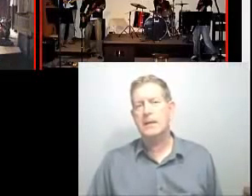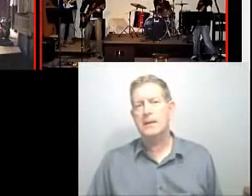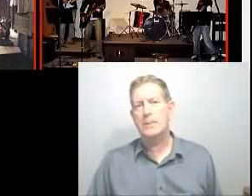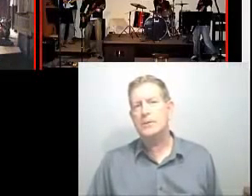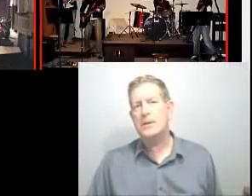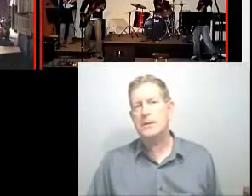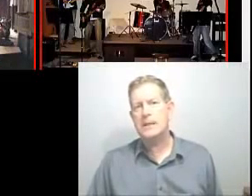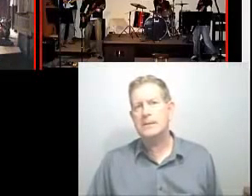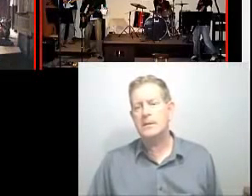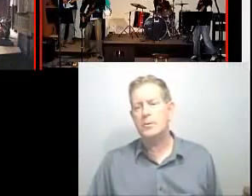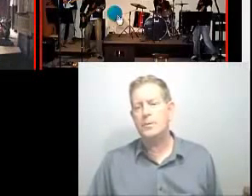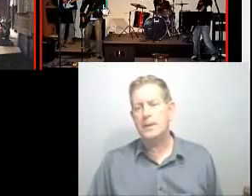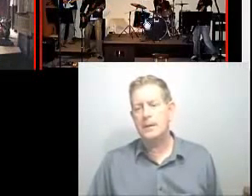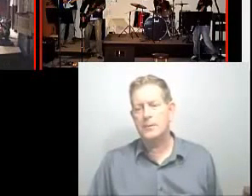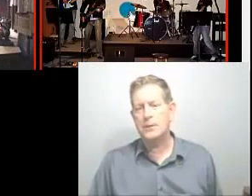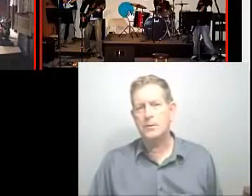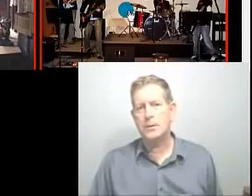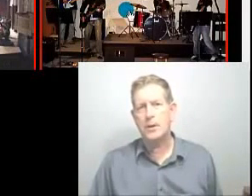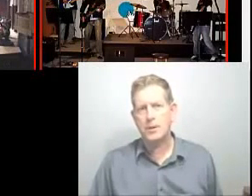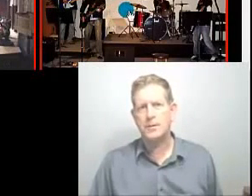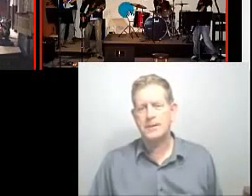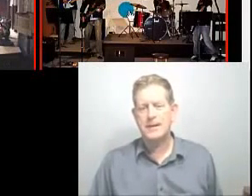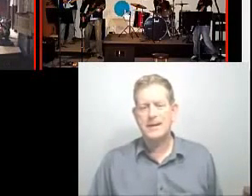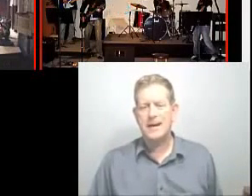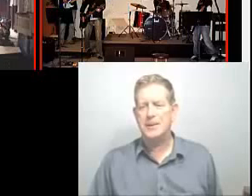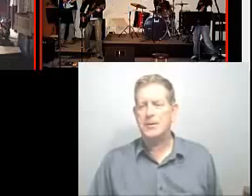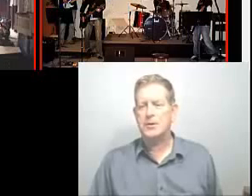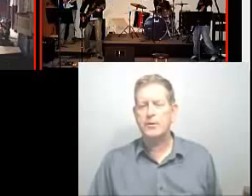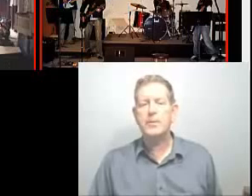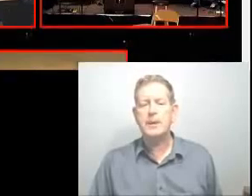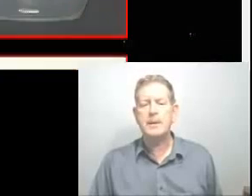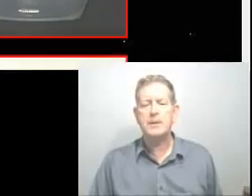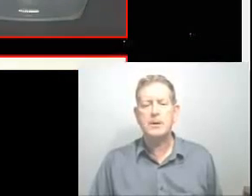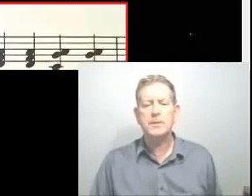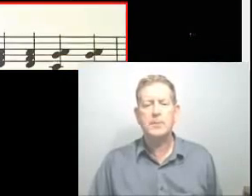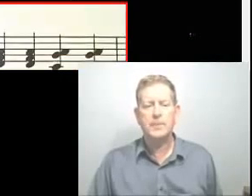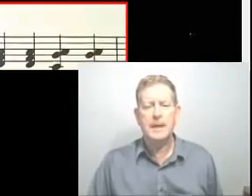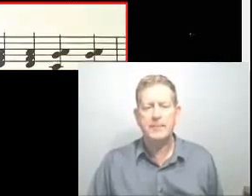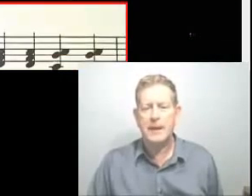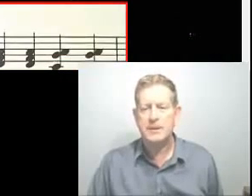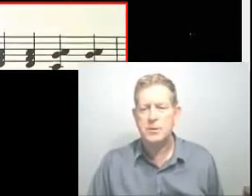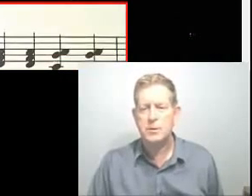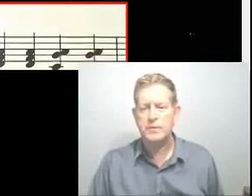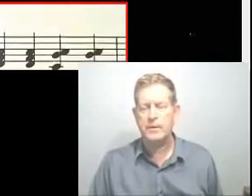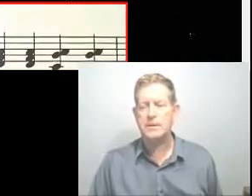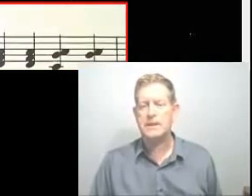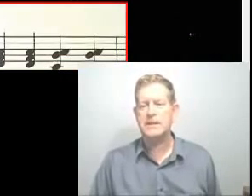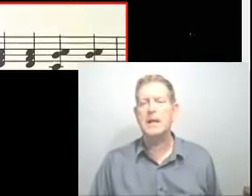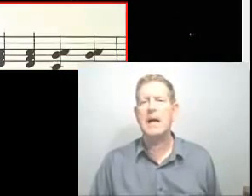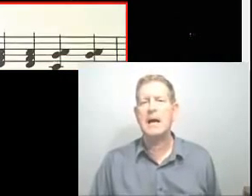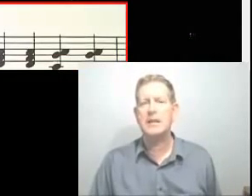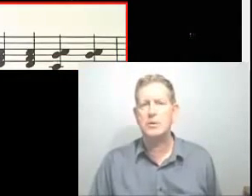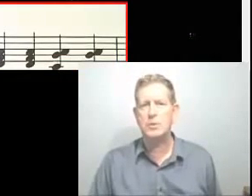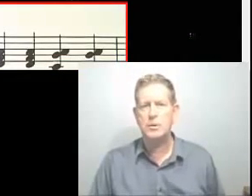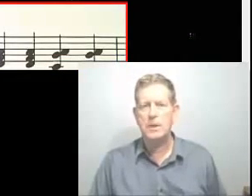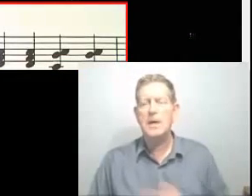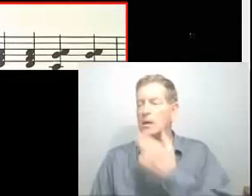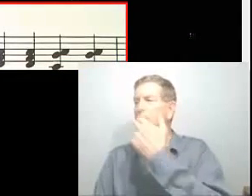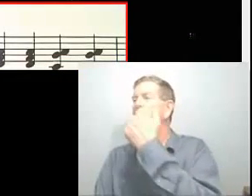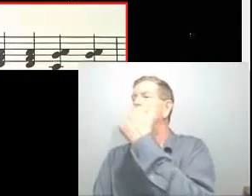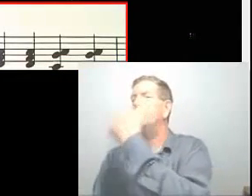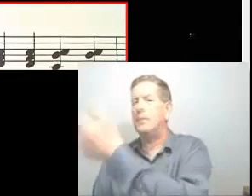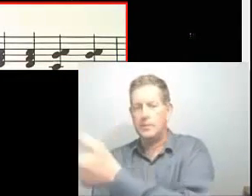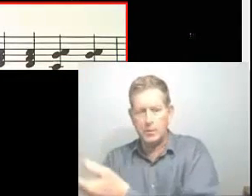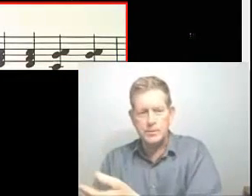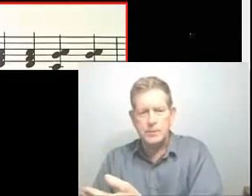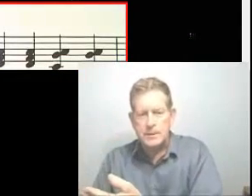musique classique ou bien la musique rock. Alors je vous prie maintenant de former la phrase suivante. Ça c'est la radio.